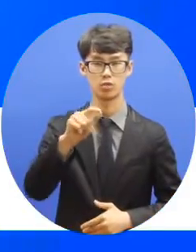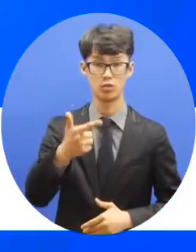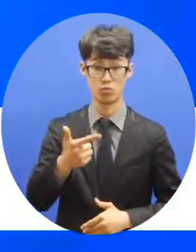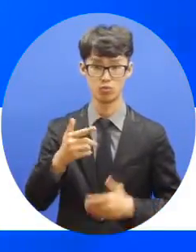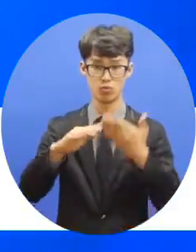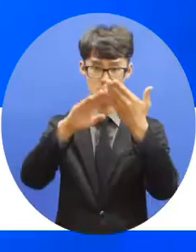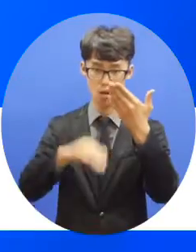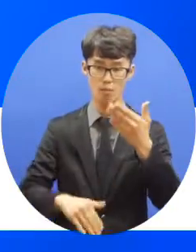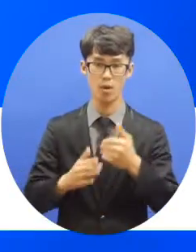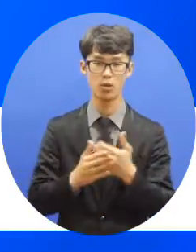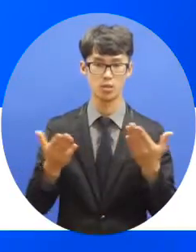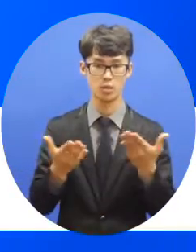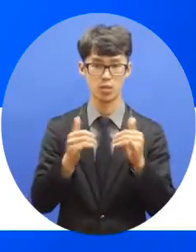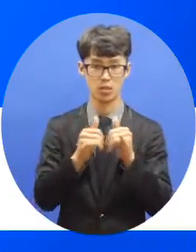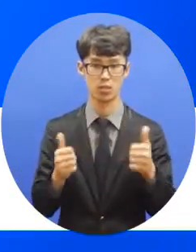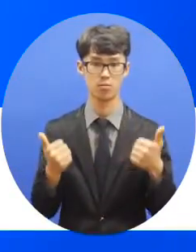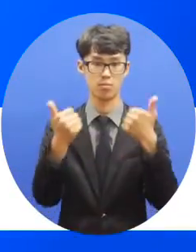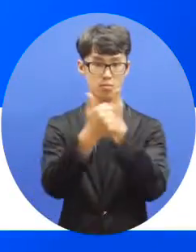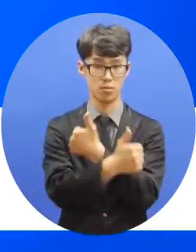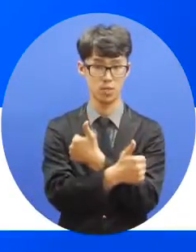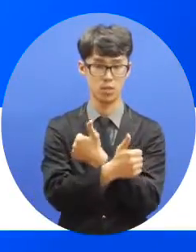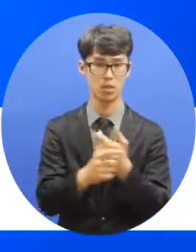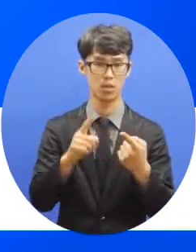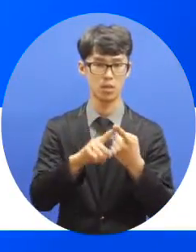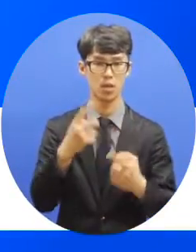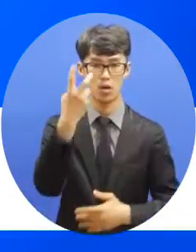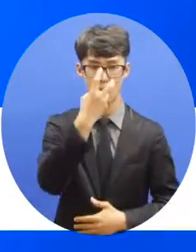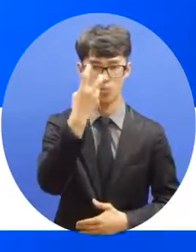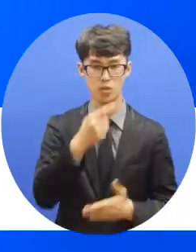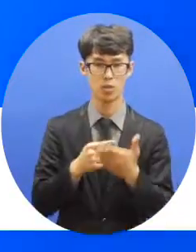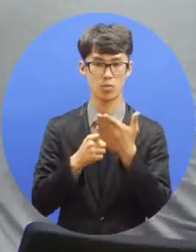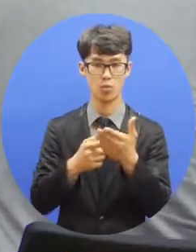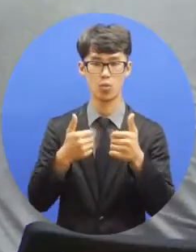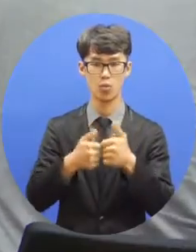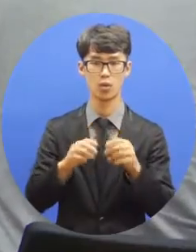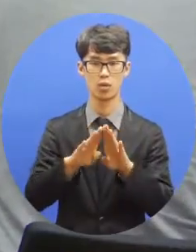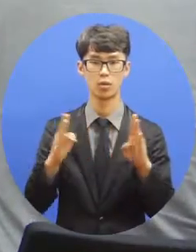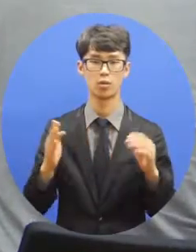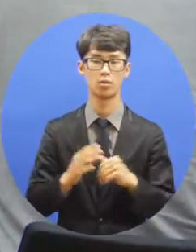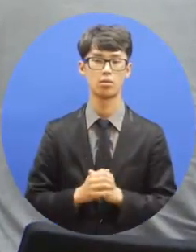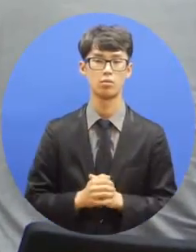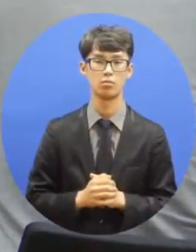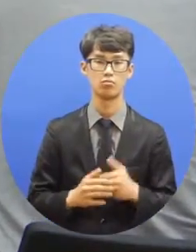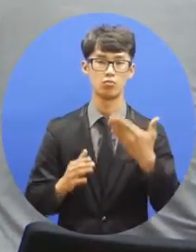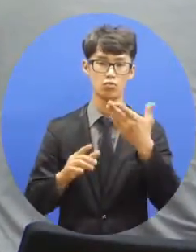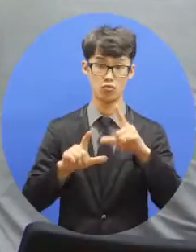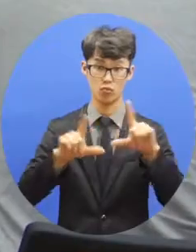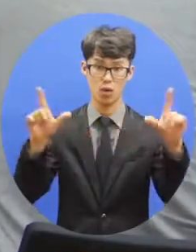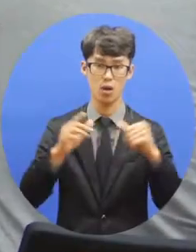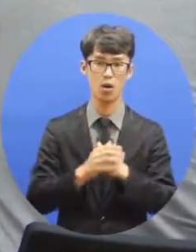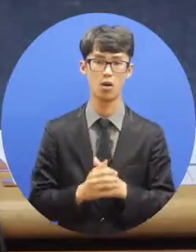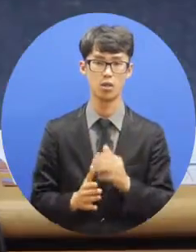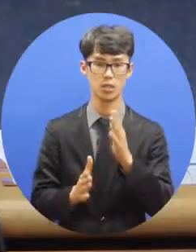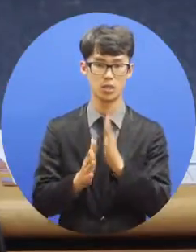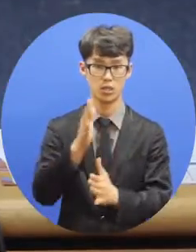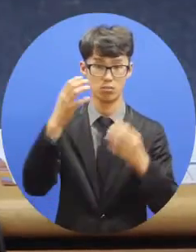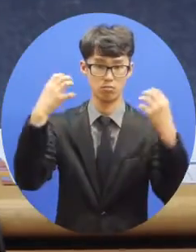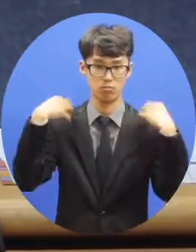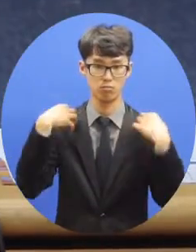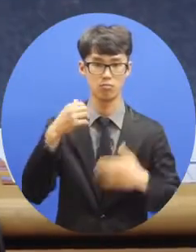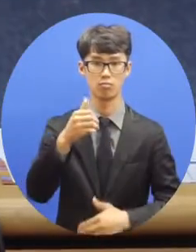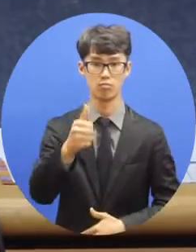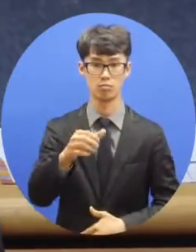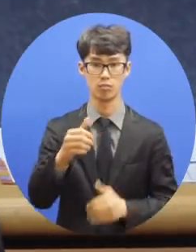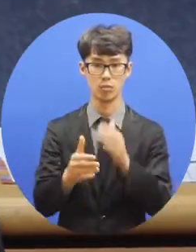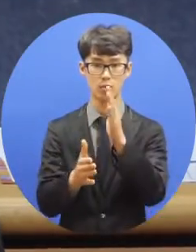2016 하반기 인사발령 주요 업무 점검 보고회가 열렸습니다. 지난 9일 공주시청 대회의실에서